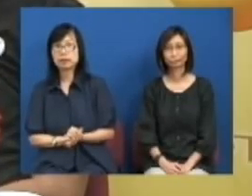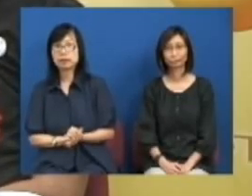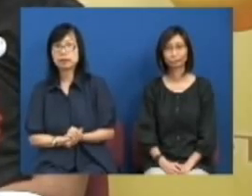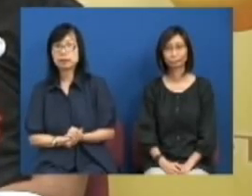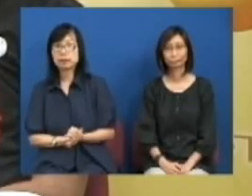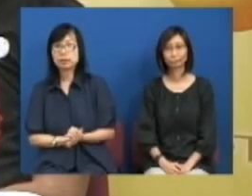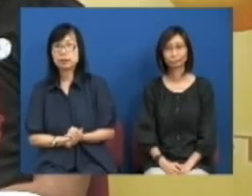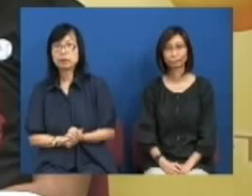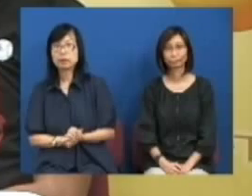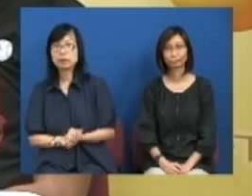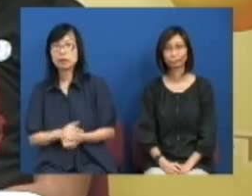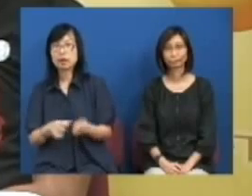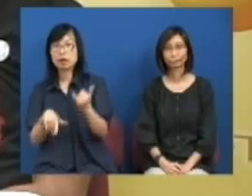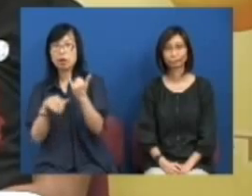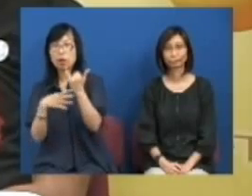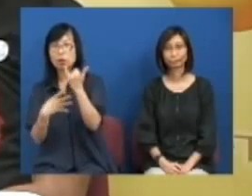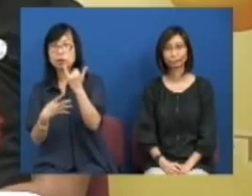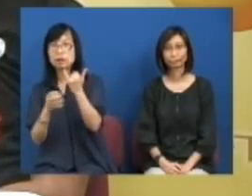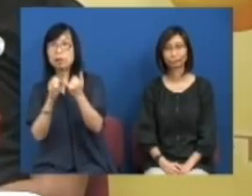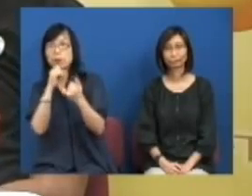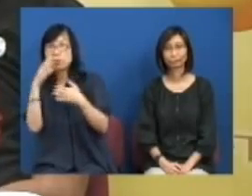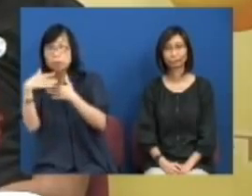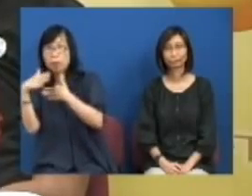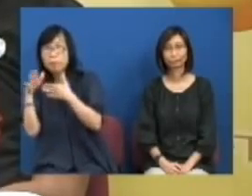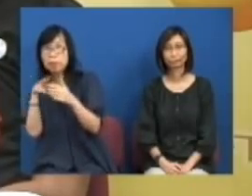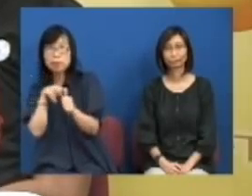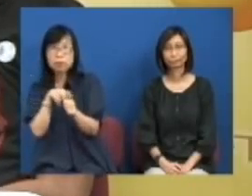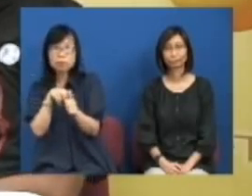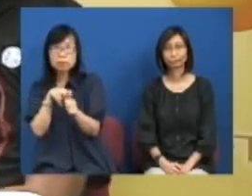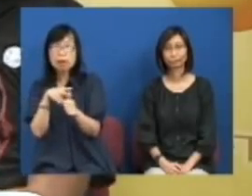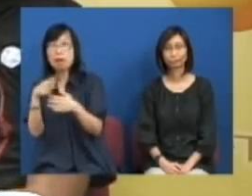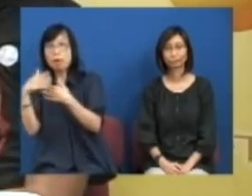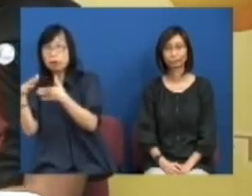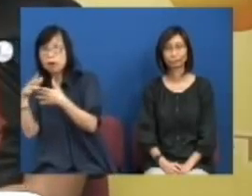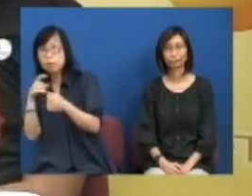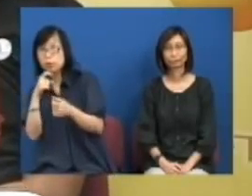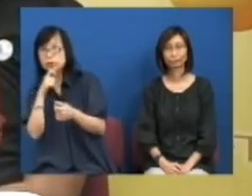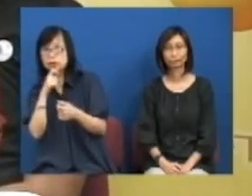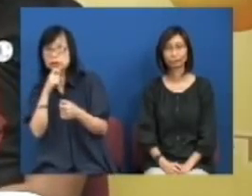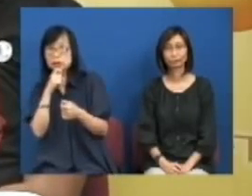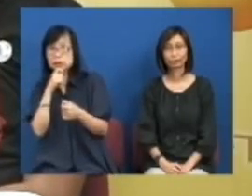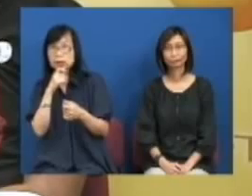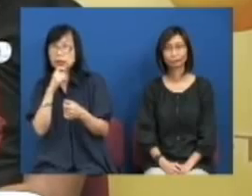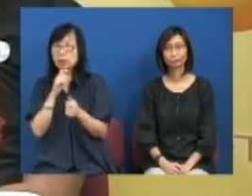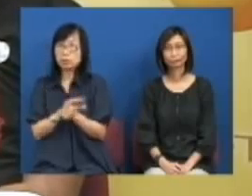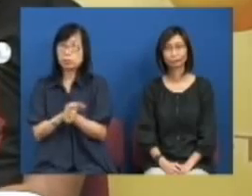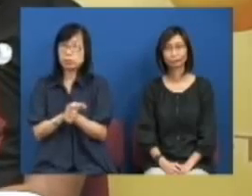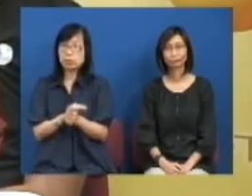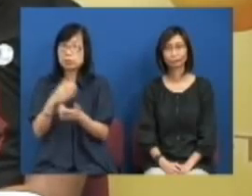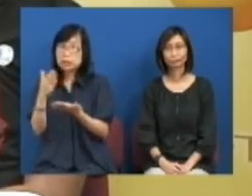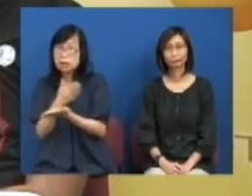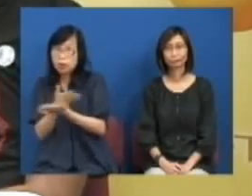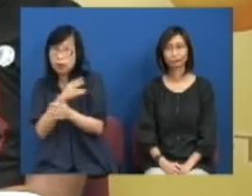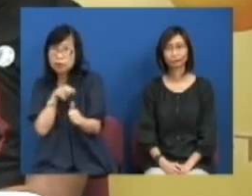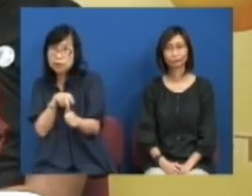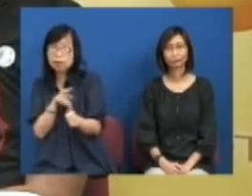咁問人六四有冇外國干涉？或者外國有冇試圖影響過去？但你睇到成個問題，你外國干涉點會整